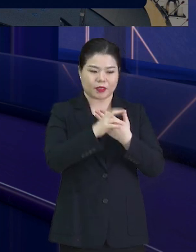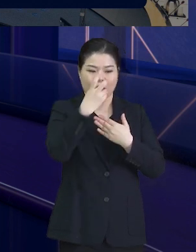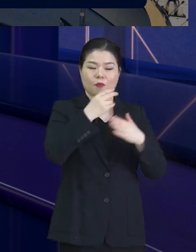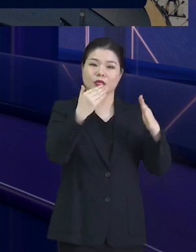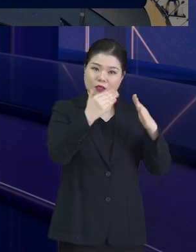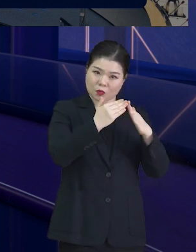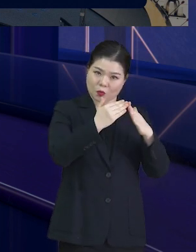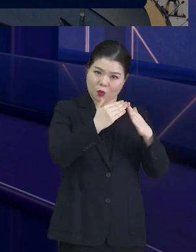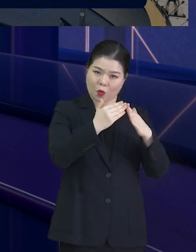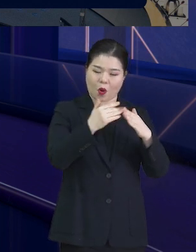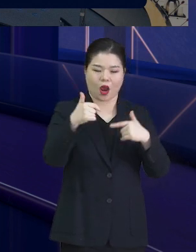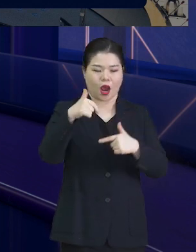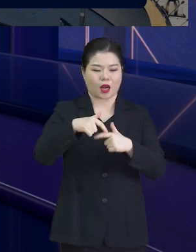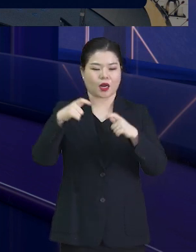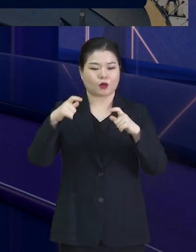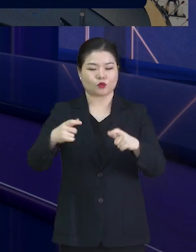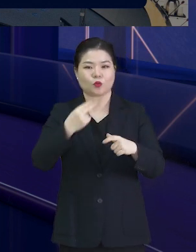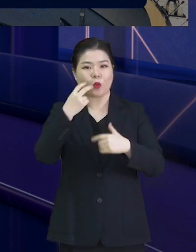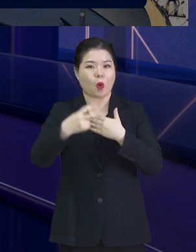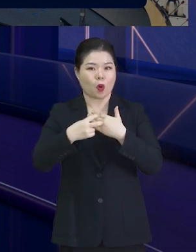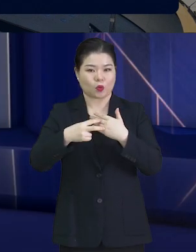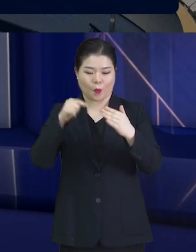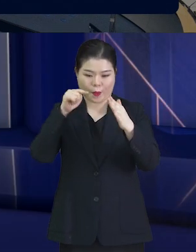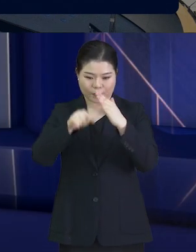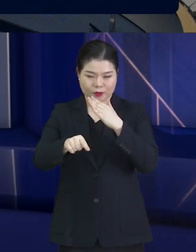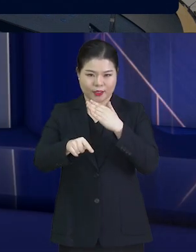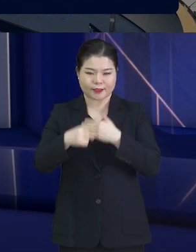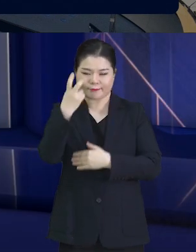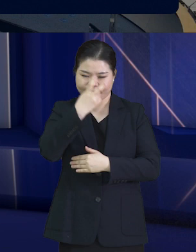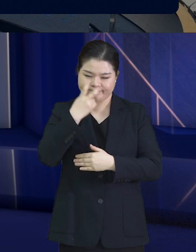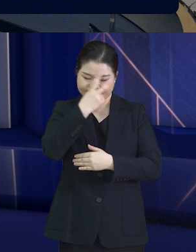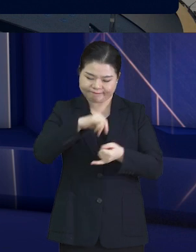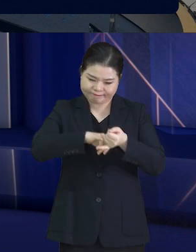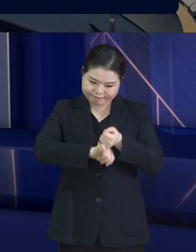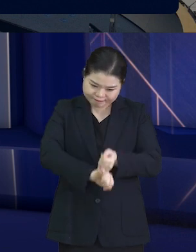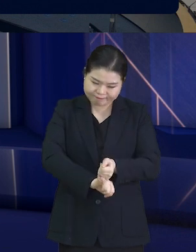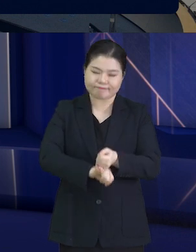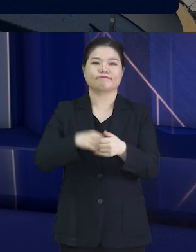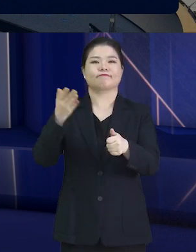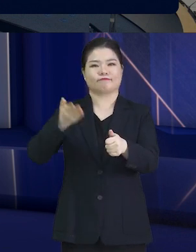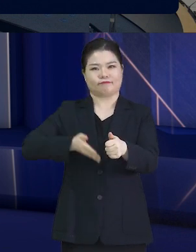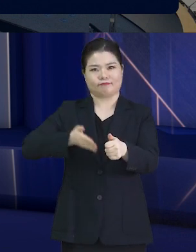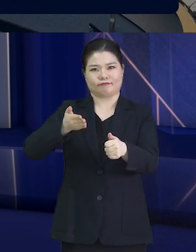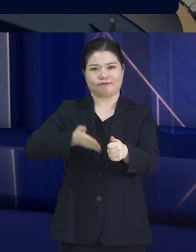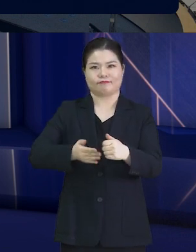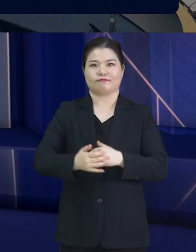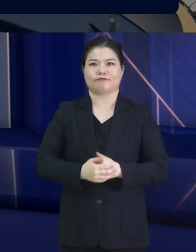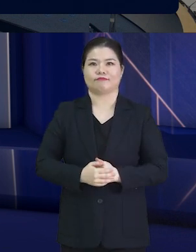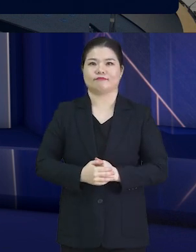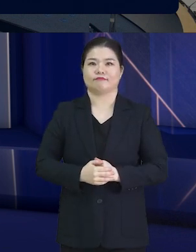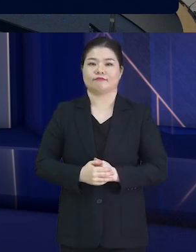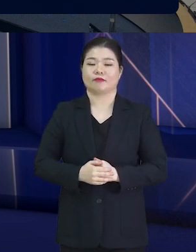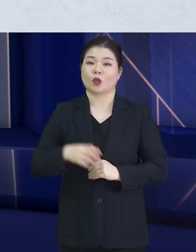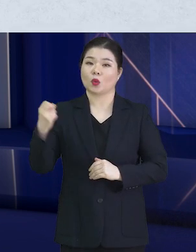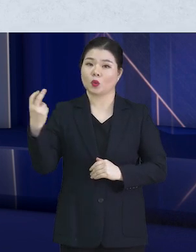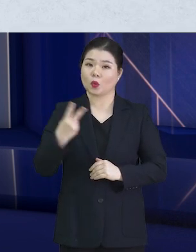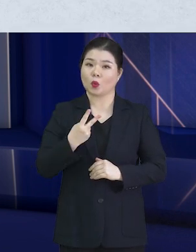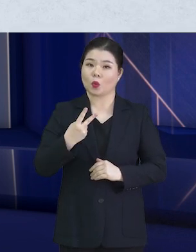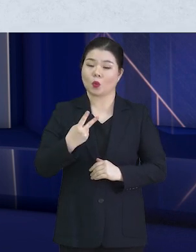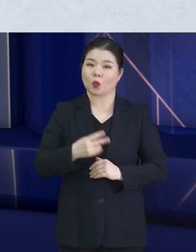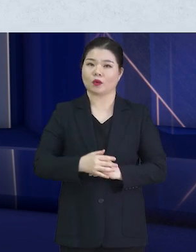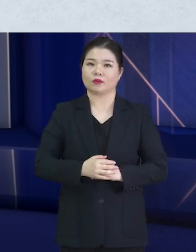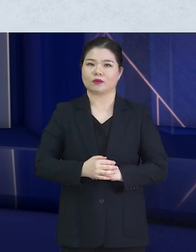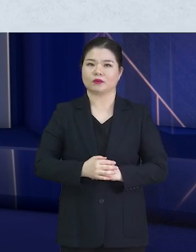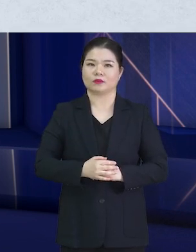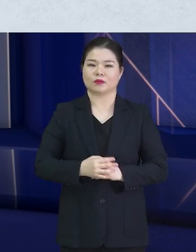선별 검사소나 강남구 보건소를 찾아서 검체 검사를 받아주실 것을 당부드립니다. 아울러 이 자리를